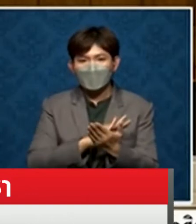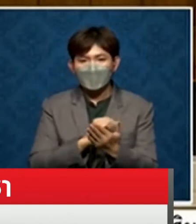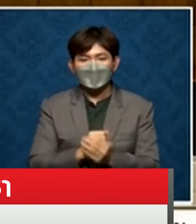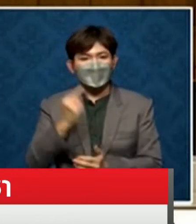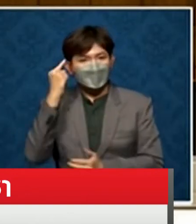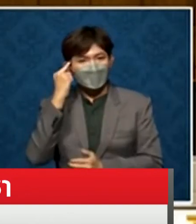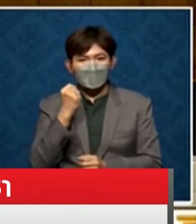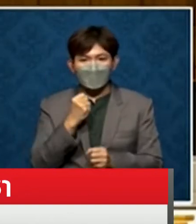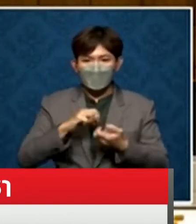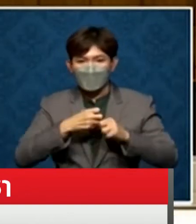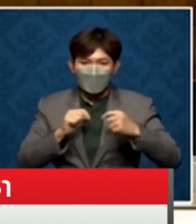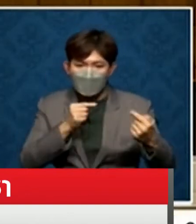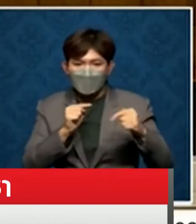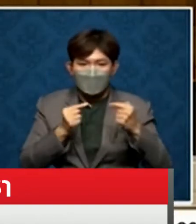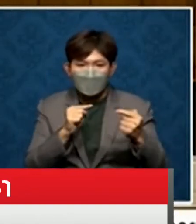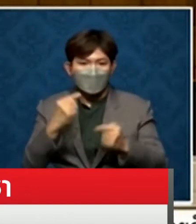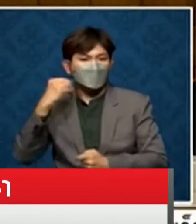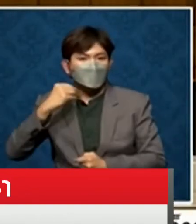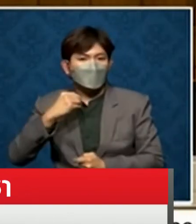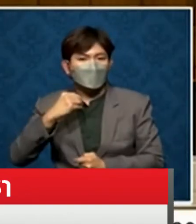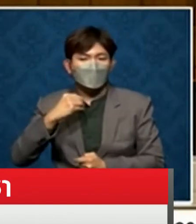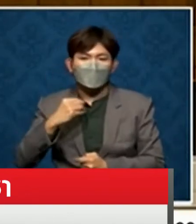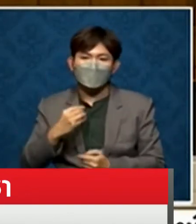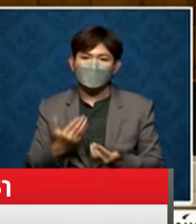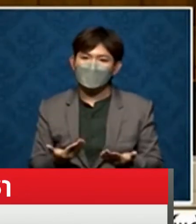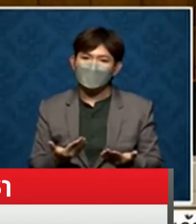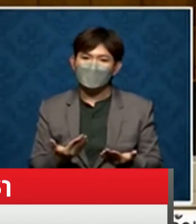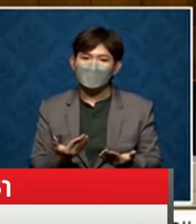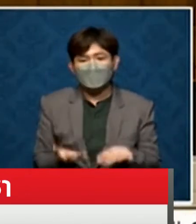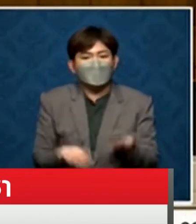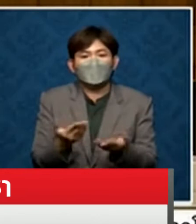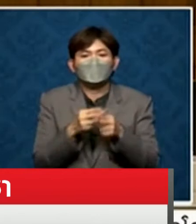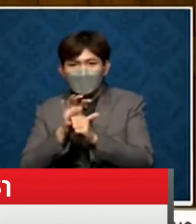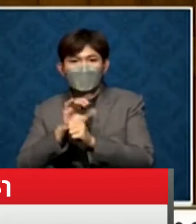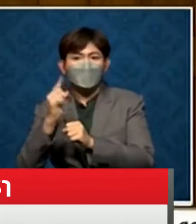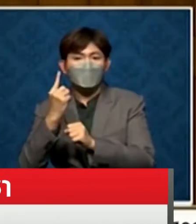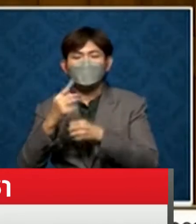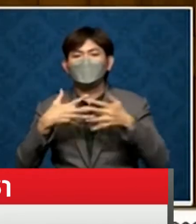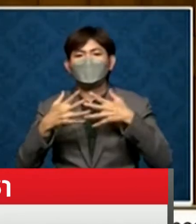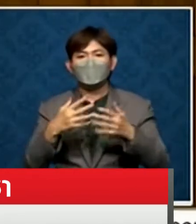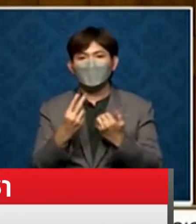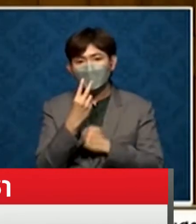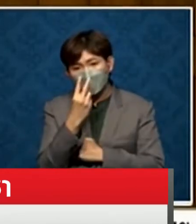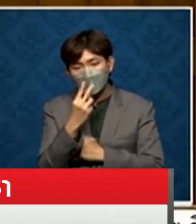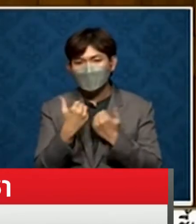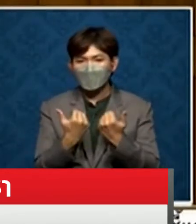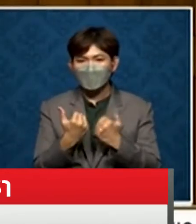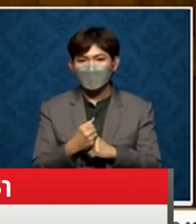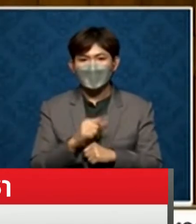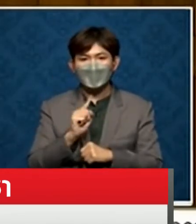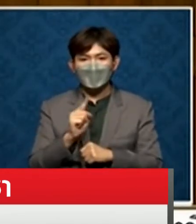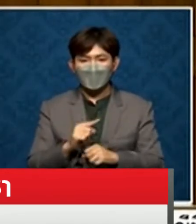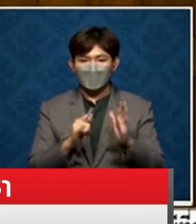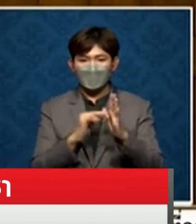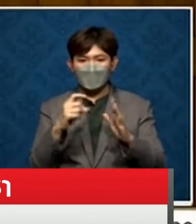ว่าจะต้องกันสบายกันทุกวันเนี่ยก็ไม่รู้โคราชค่ะวันนี้ก็จะไม่มีตัวไหนที่มันจะคิดท่าน